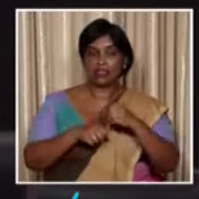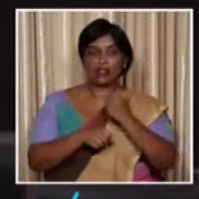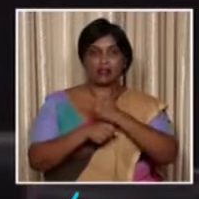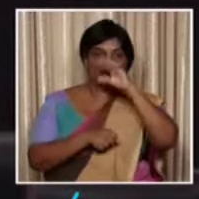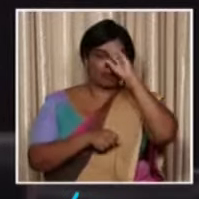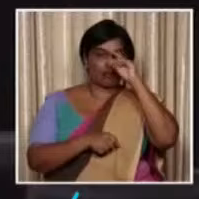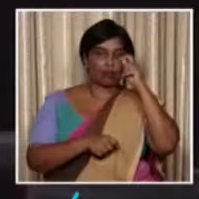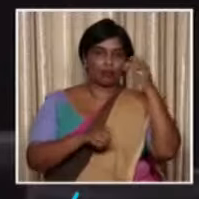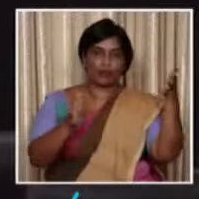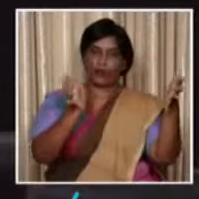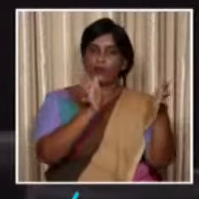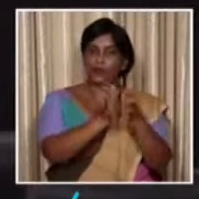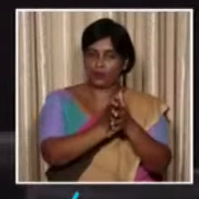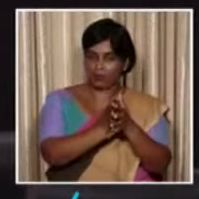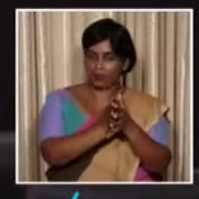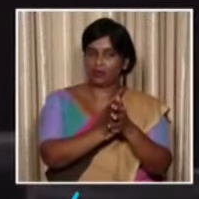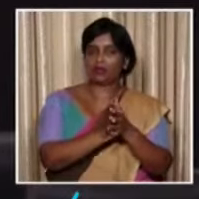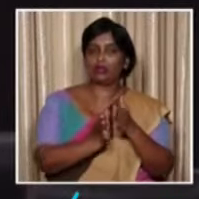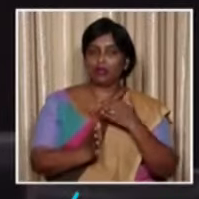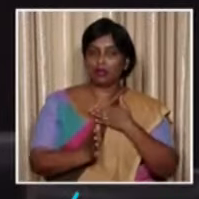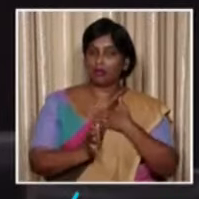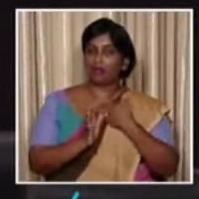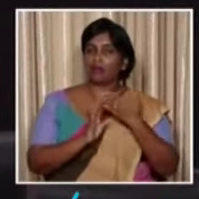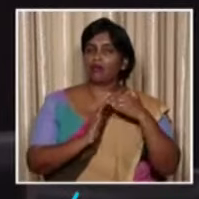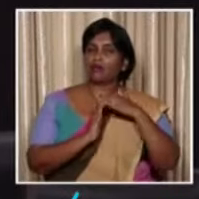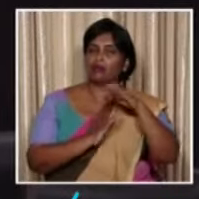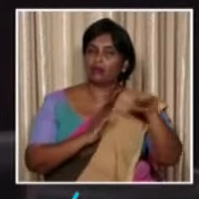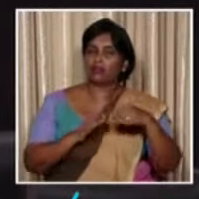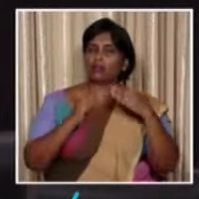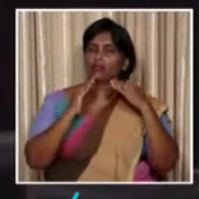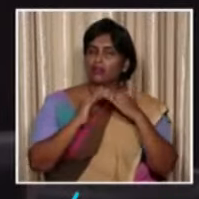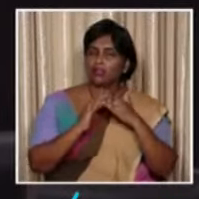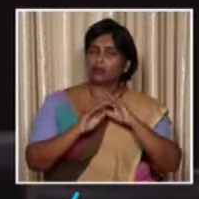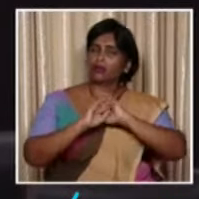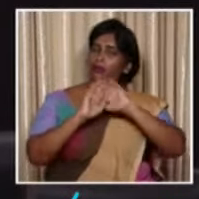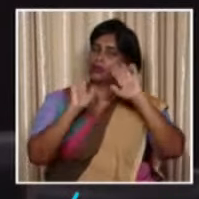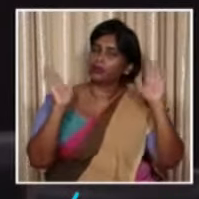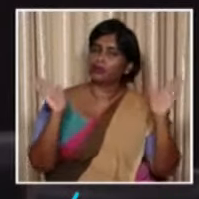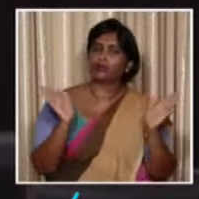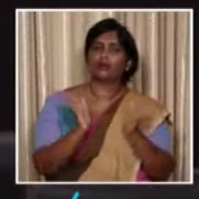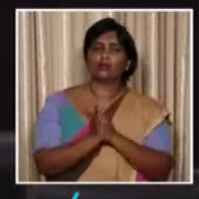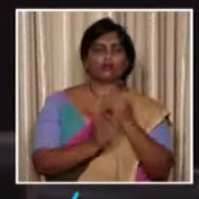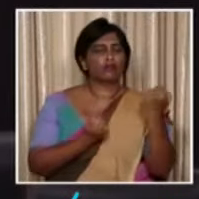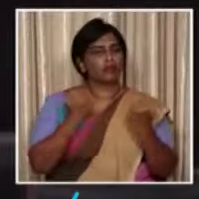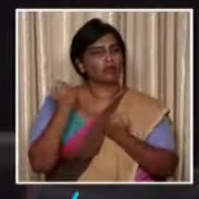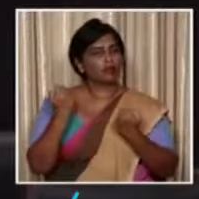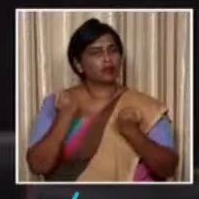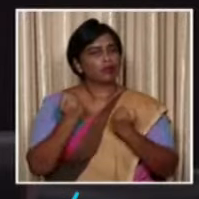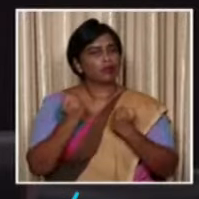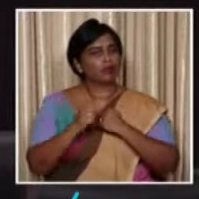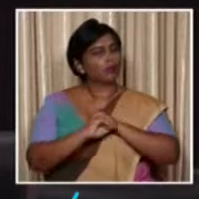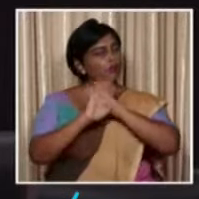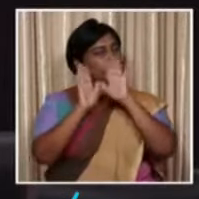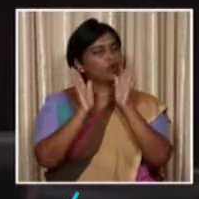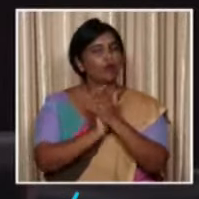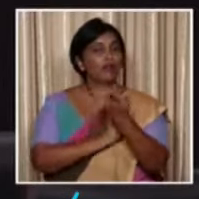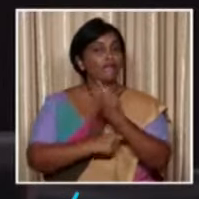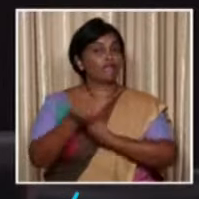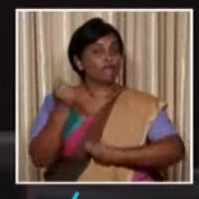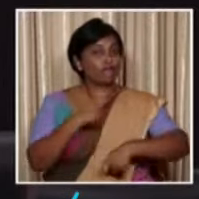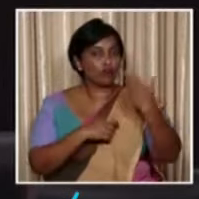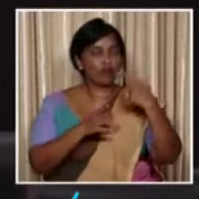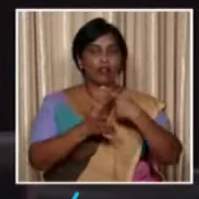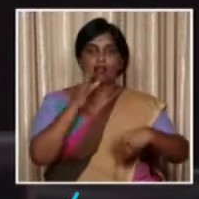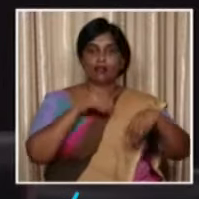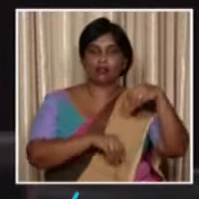नायक मैतुमायक अपे तिब्ब वातु इडंग देपल यान वाहन सियाल विकुल्ला है तुम्हा देशपाल